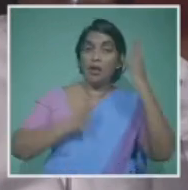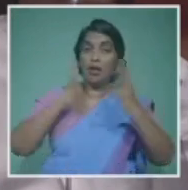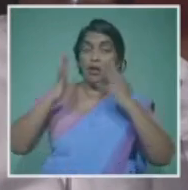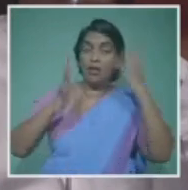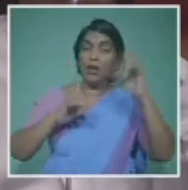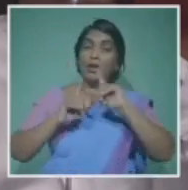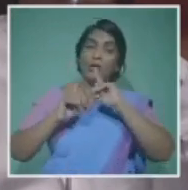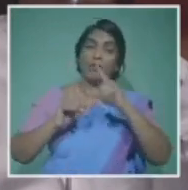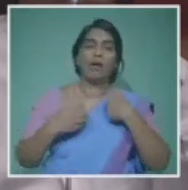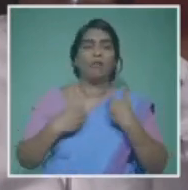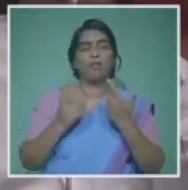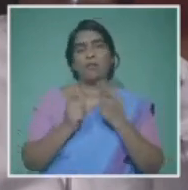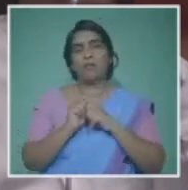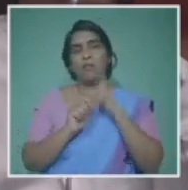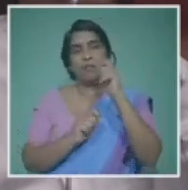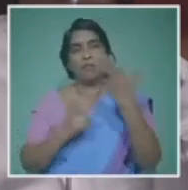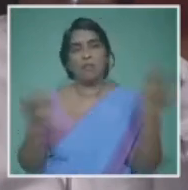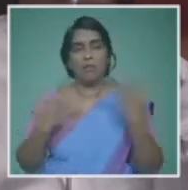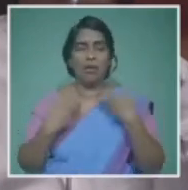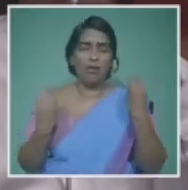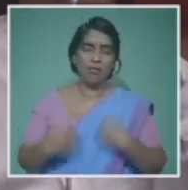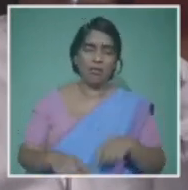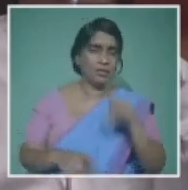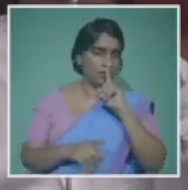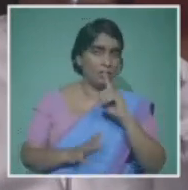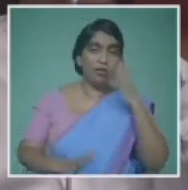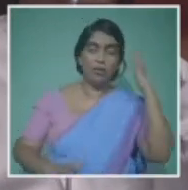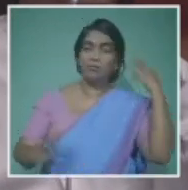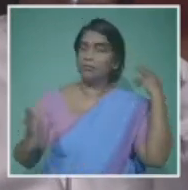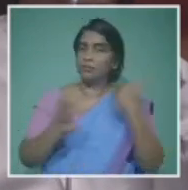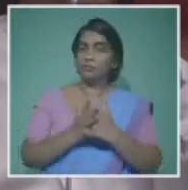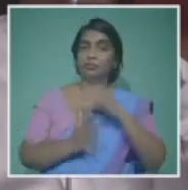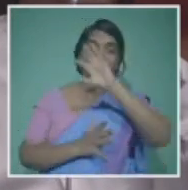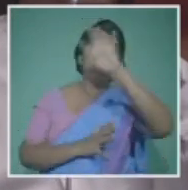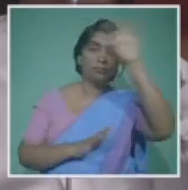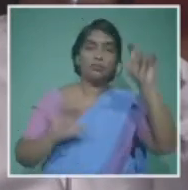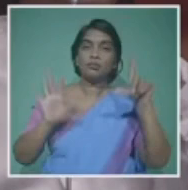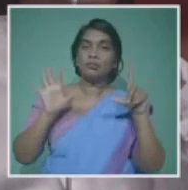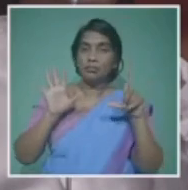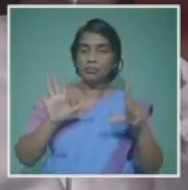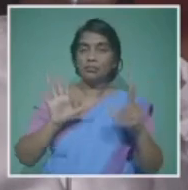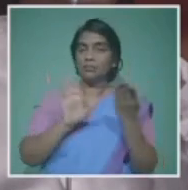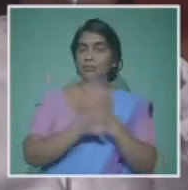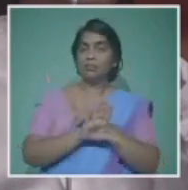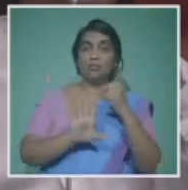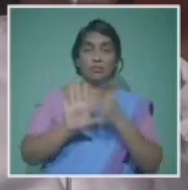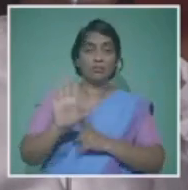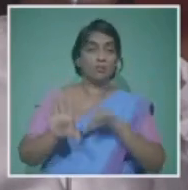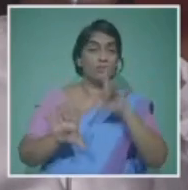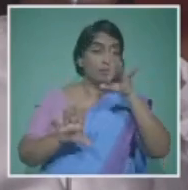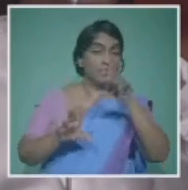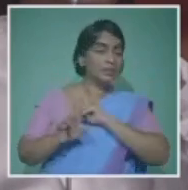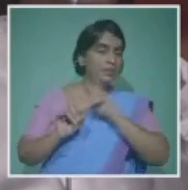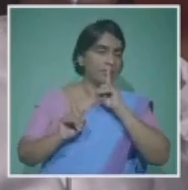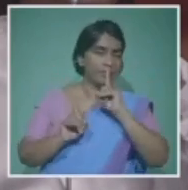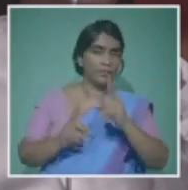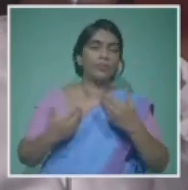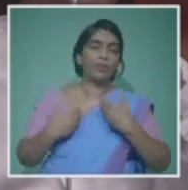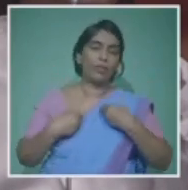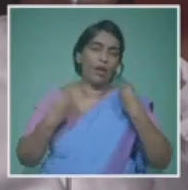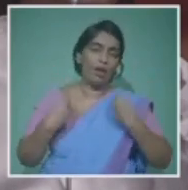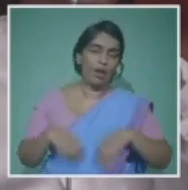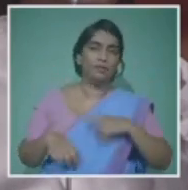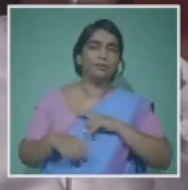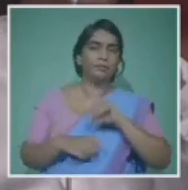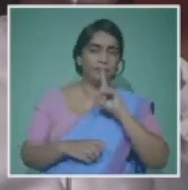lagi orang, api bangkulat kira. Loko itu ada ratawal hatai, pasukia orang itu siye itu bagi uye, api bangkulat